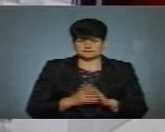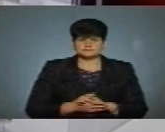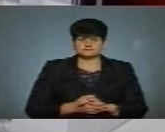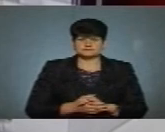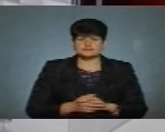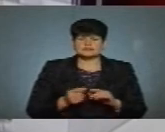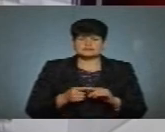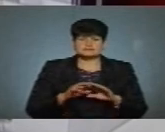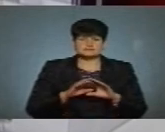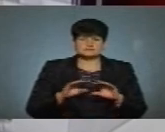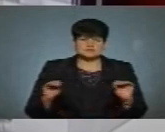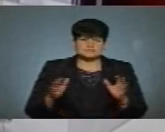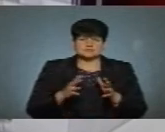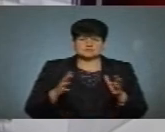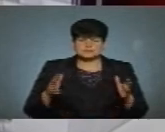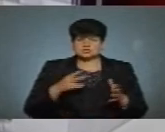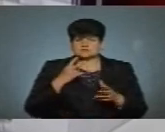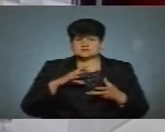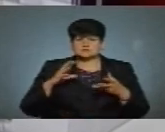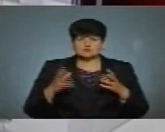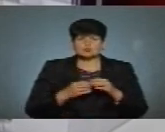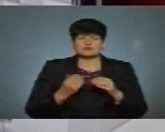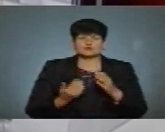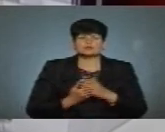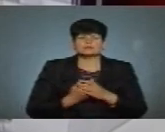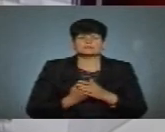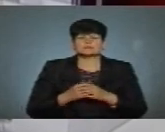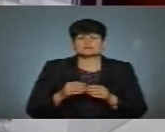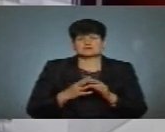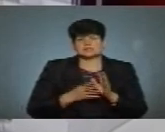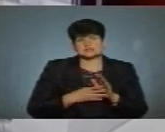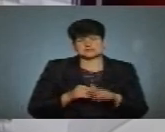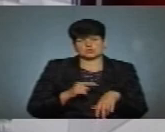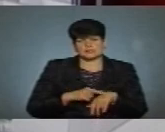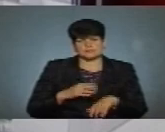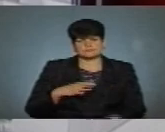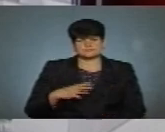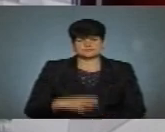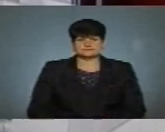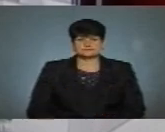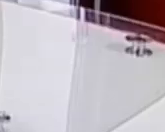На цьому у мене все. Більше дивіться у підсумковому випуску новин о 19-й годині. Дочекайтеся.